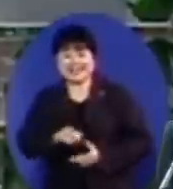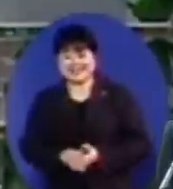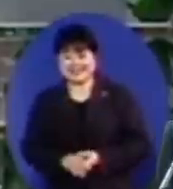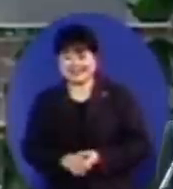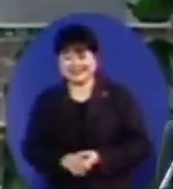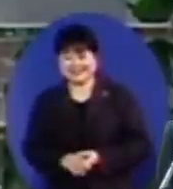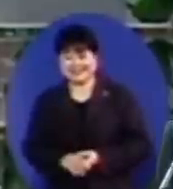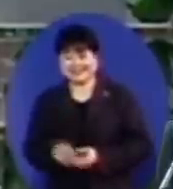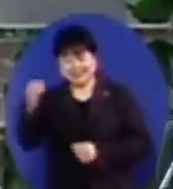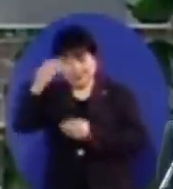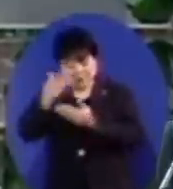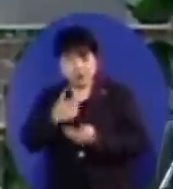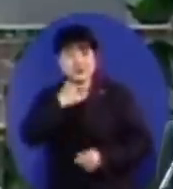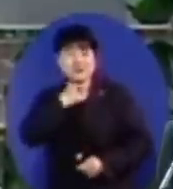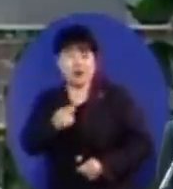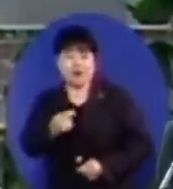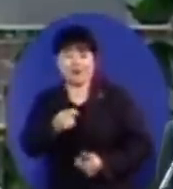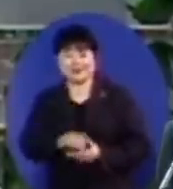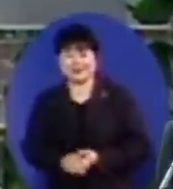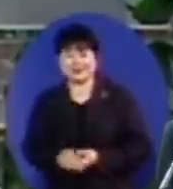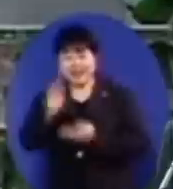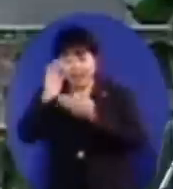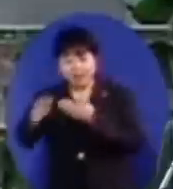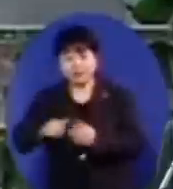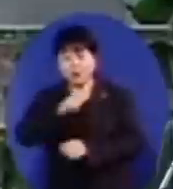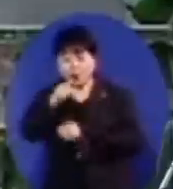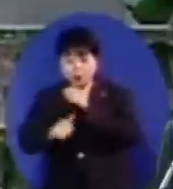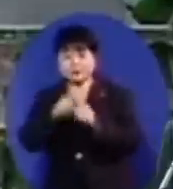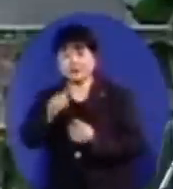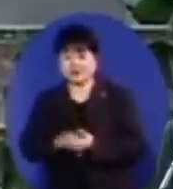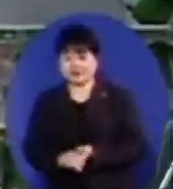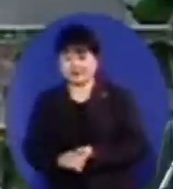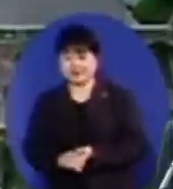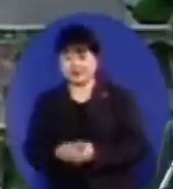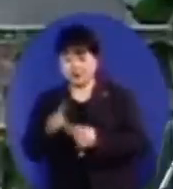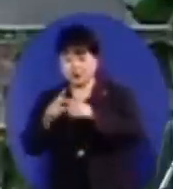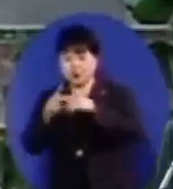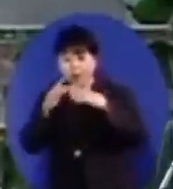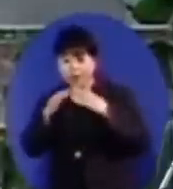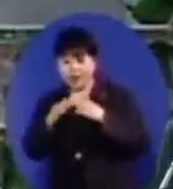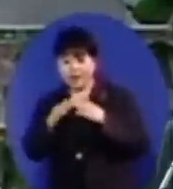우리처럼 성령 받으려고 그러지. 앞으로 50년 우리 교회가